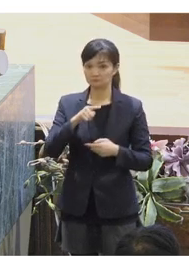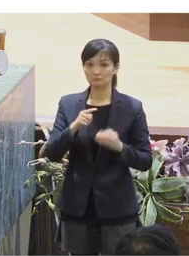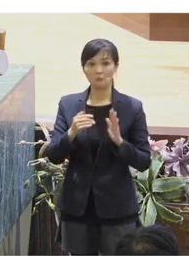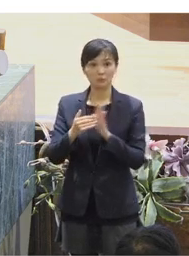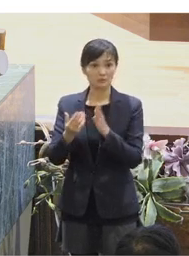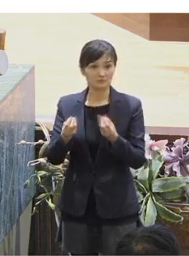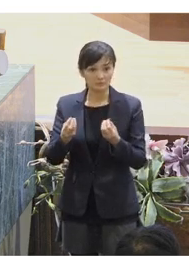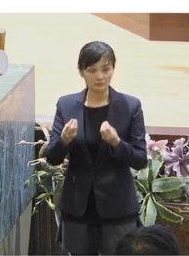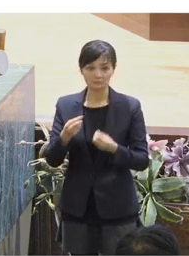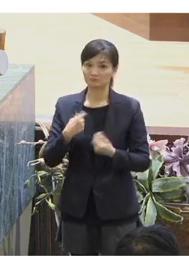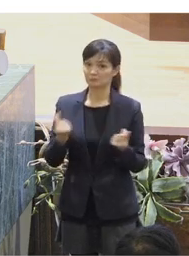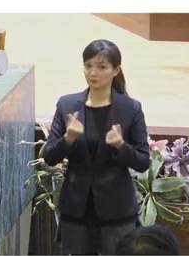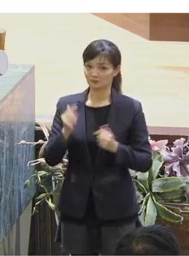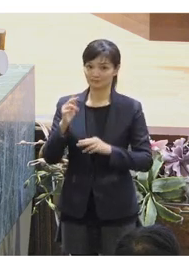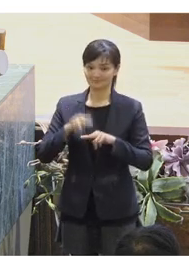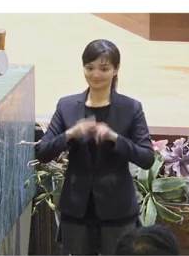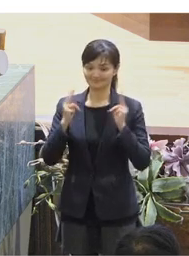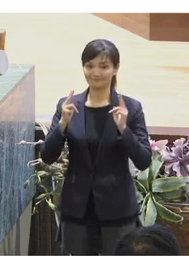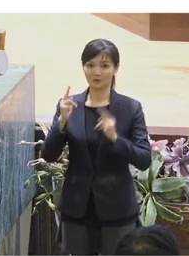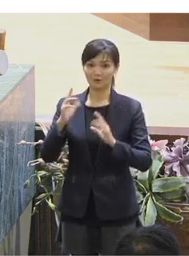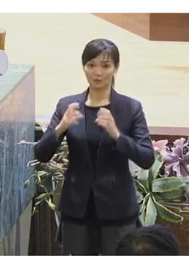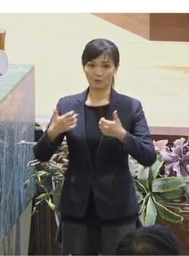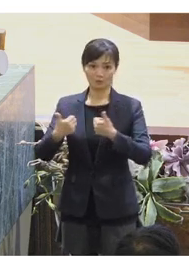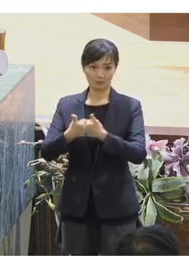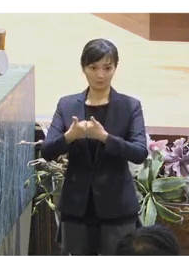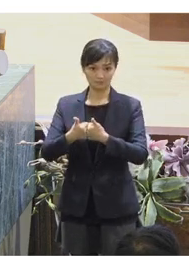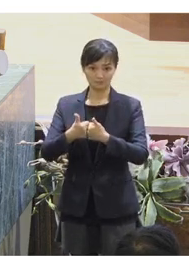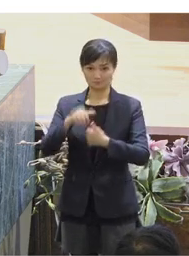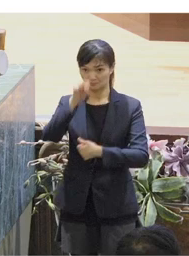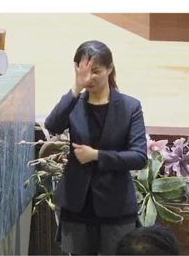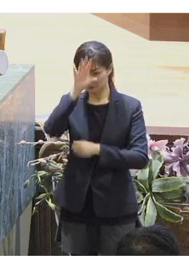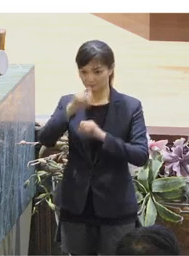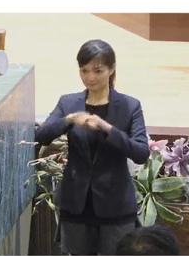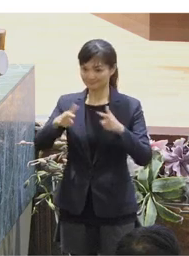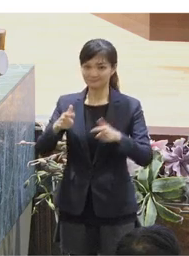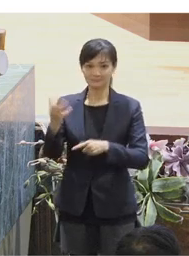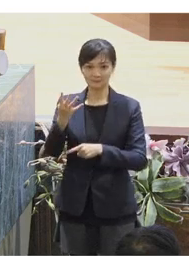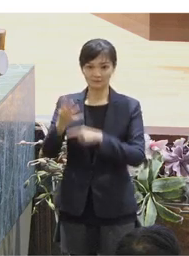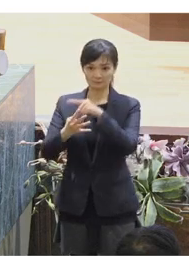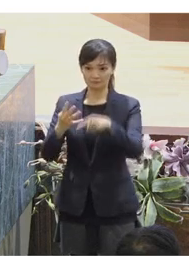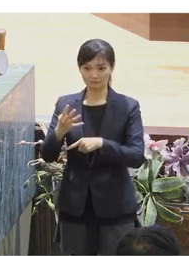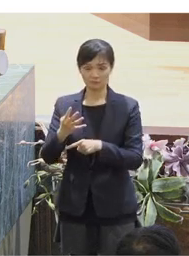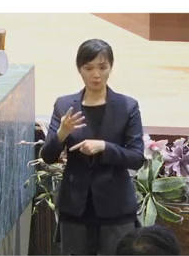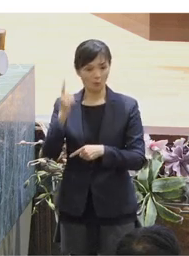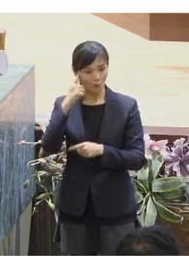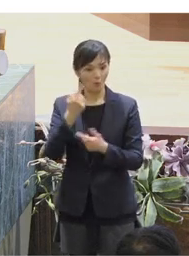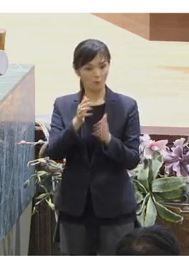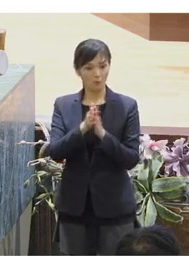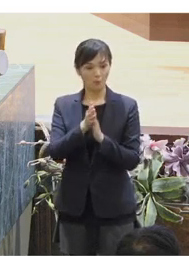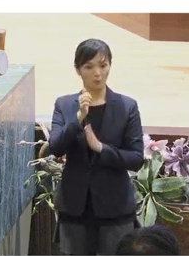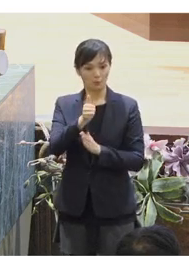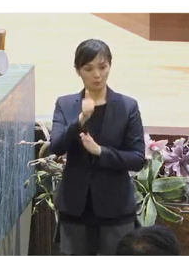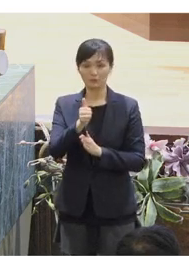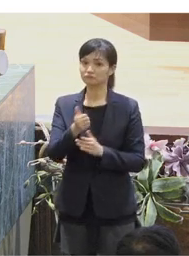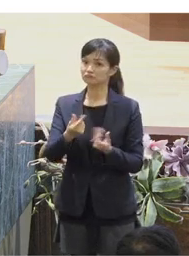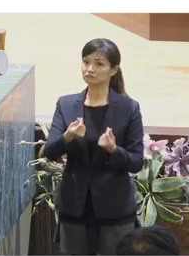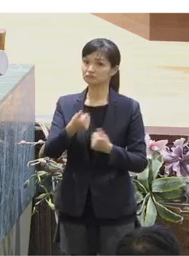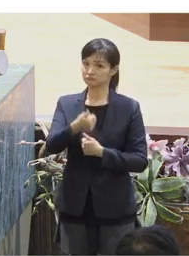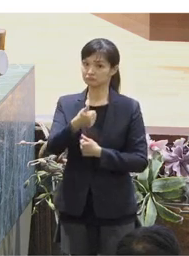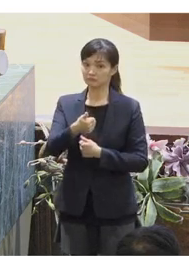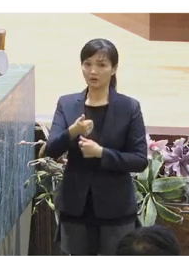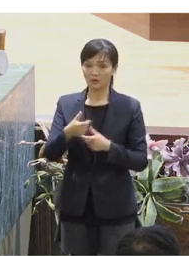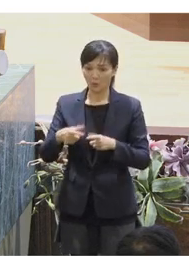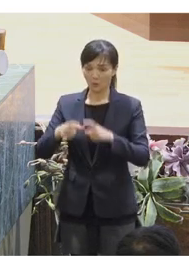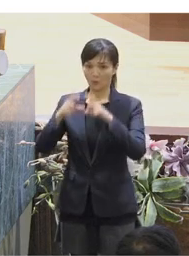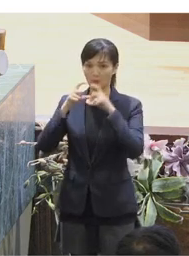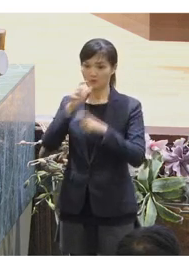会可以知道四个主要的国会的政党每一个都觉得这条路好棒棒哦，没有任何人觉得说我们应该回到本来那个威权的